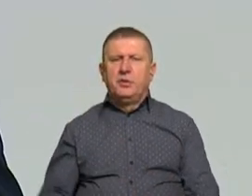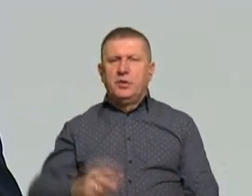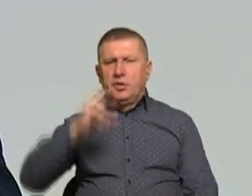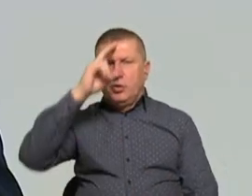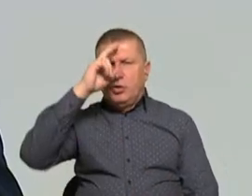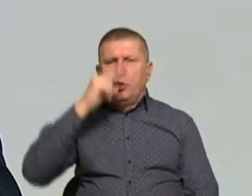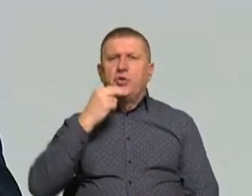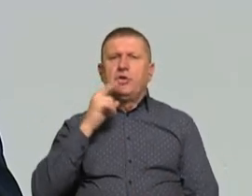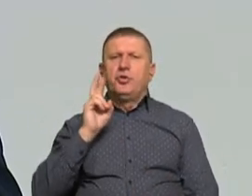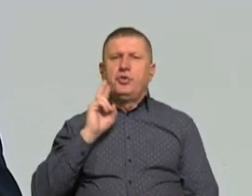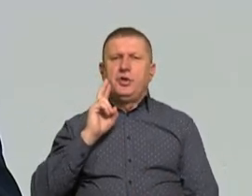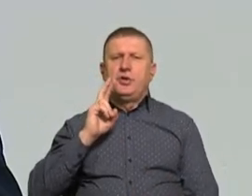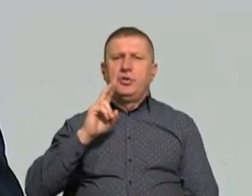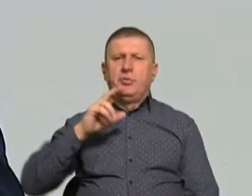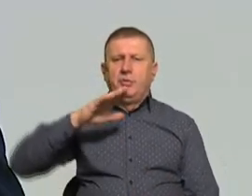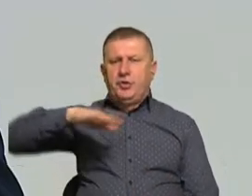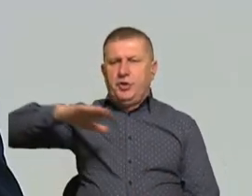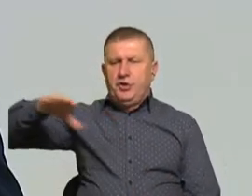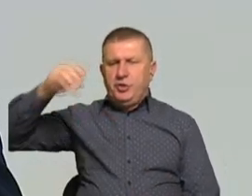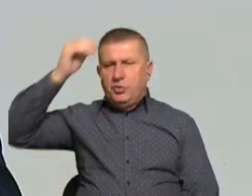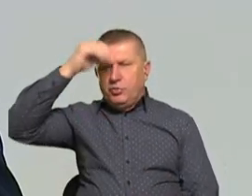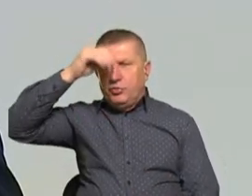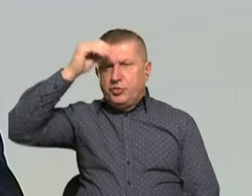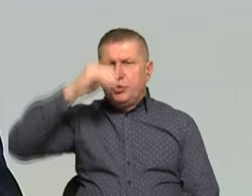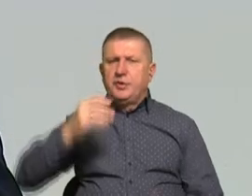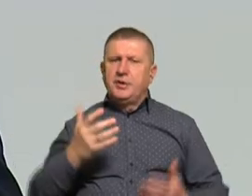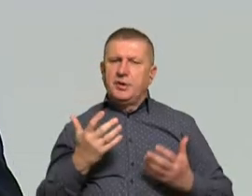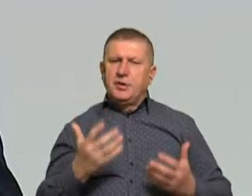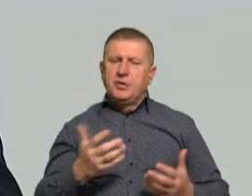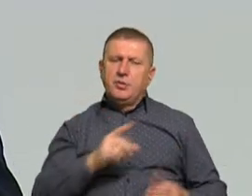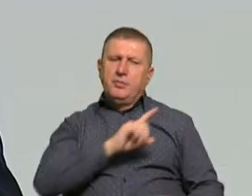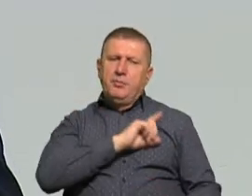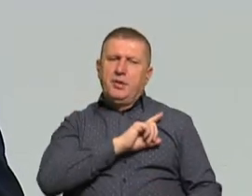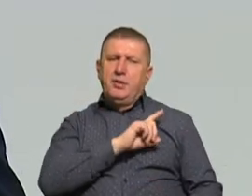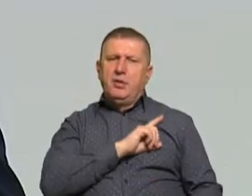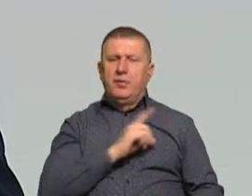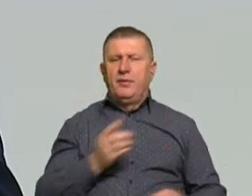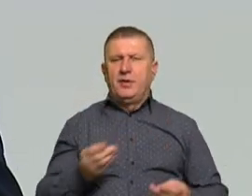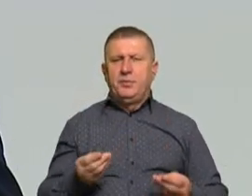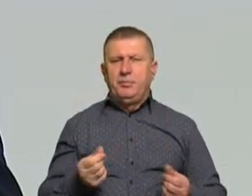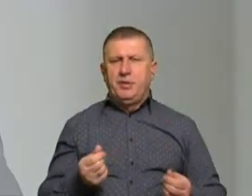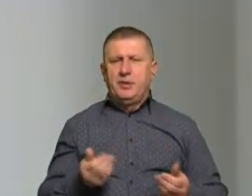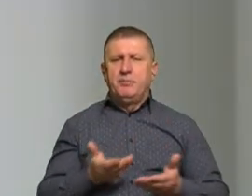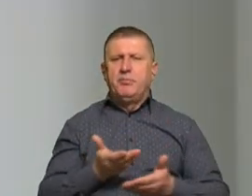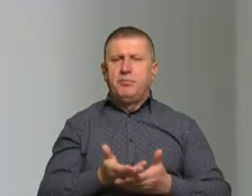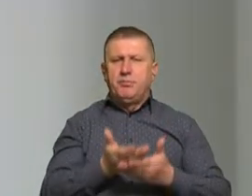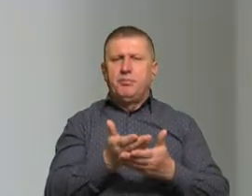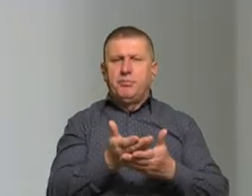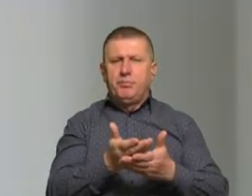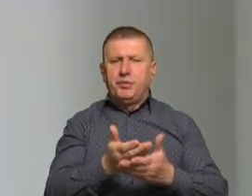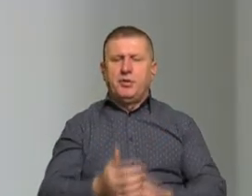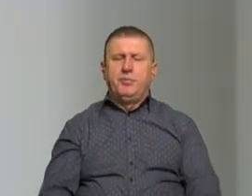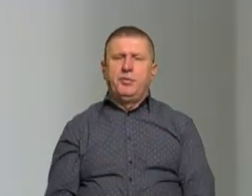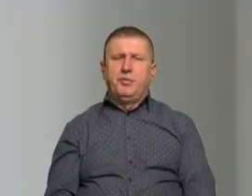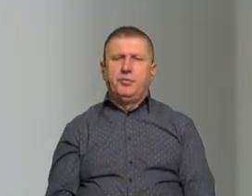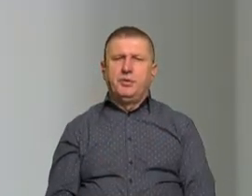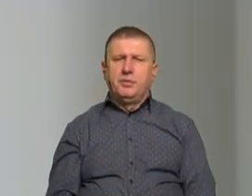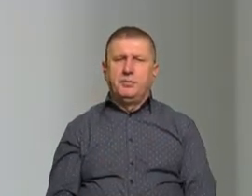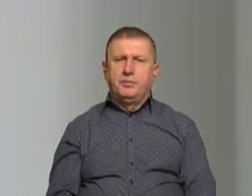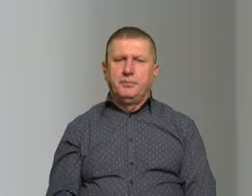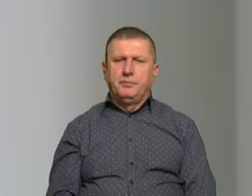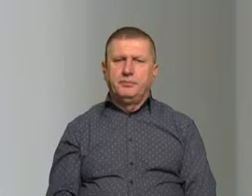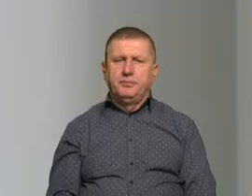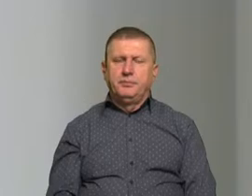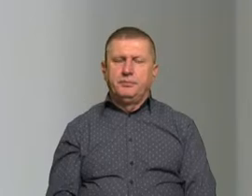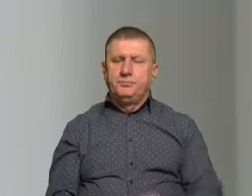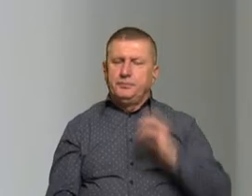rodzicom, dzieci uczących się, chcąc zadbać o ich budżety, proponujemy... Dziękuję, czas minął. Pan Jarosław